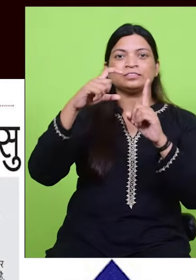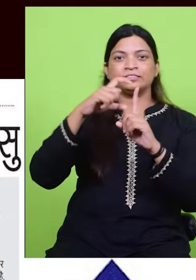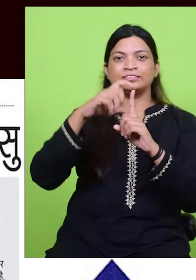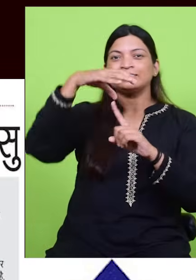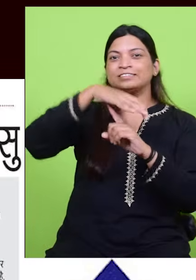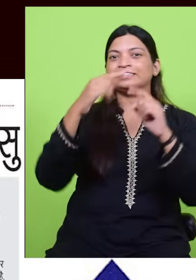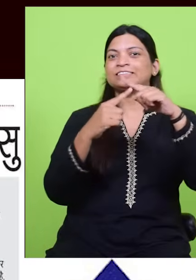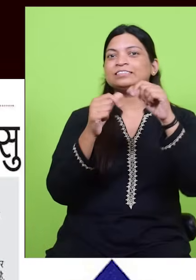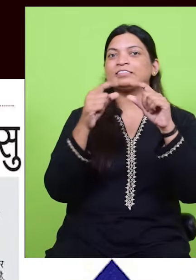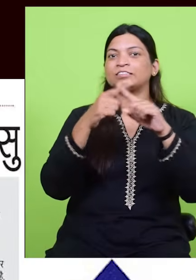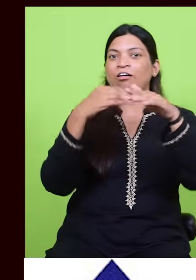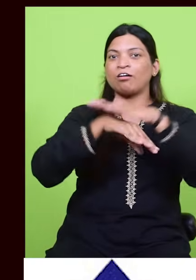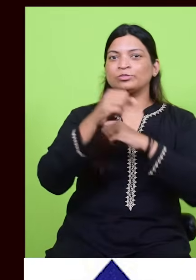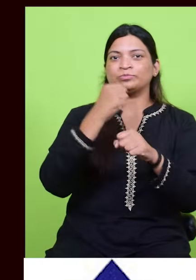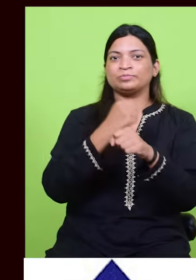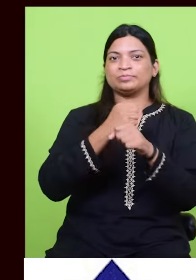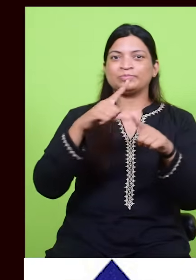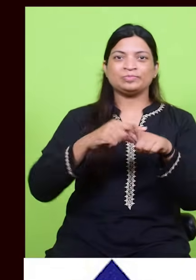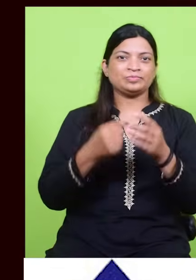शासकीय नौकरी प्राप्त की।